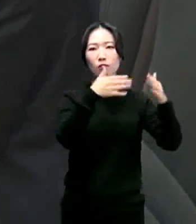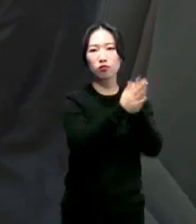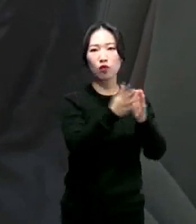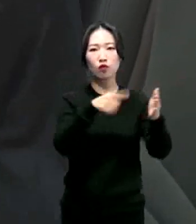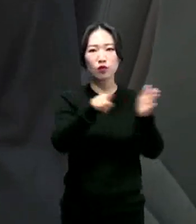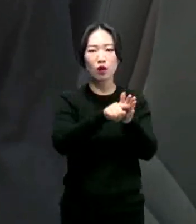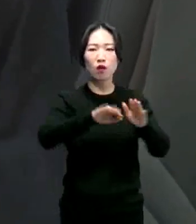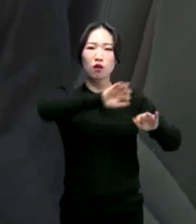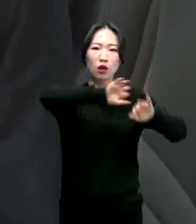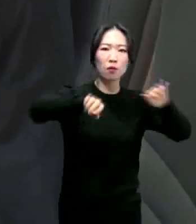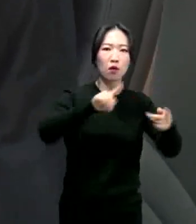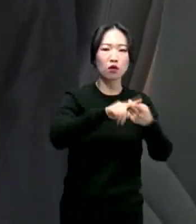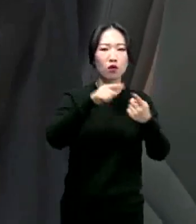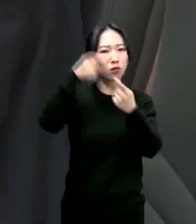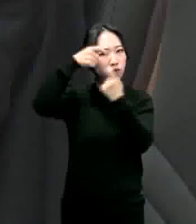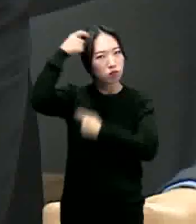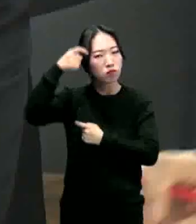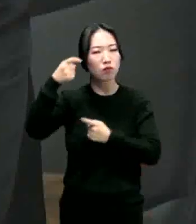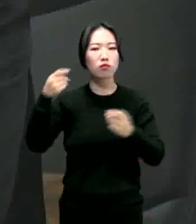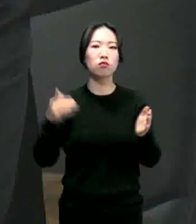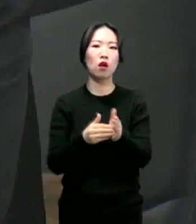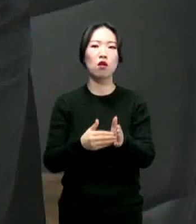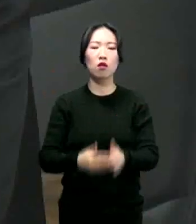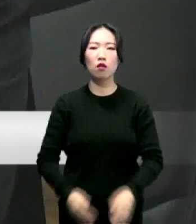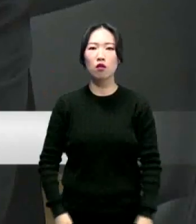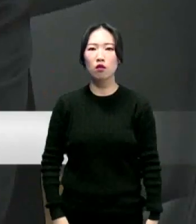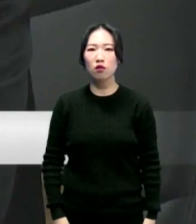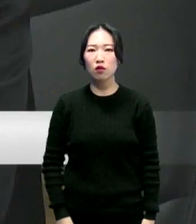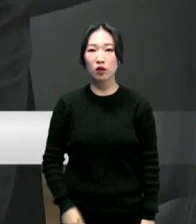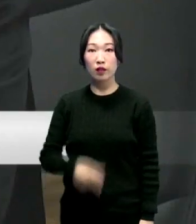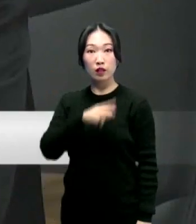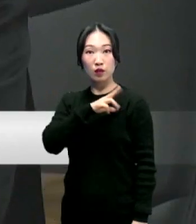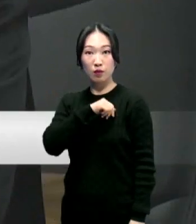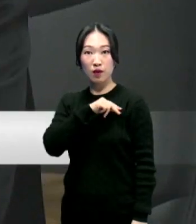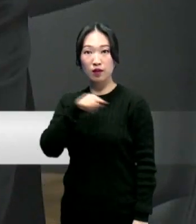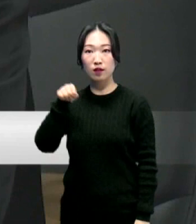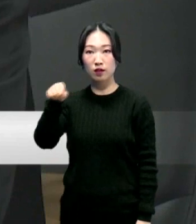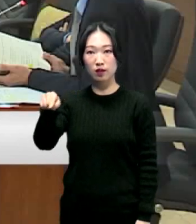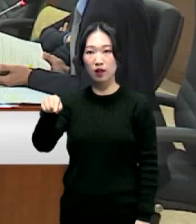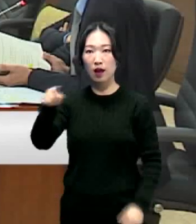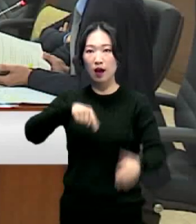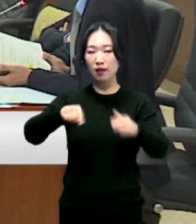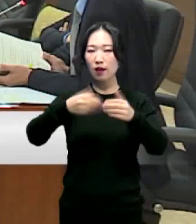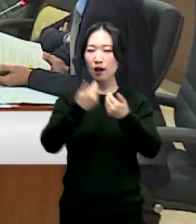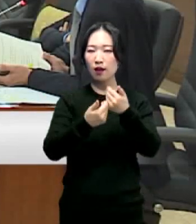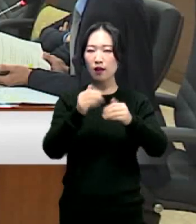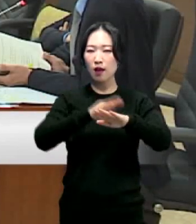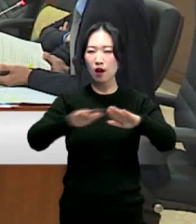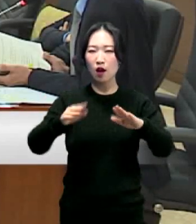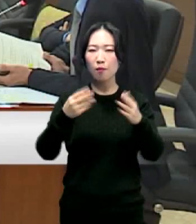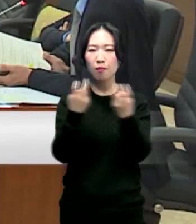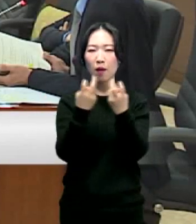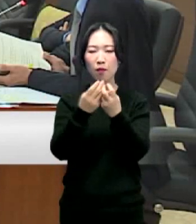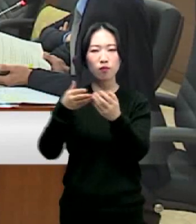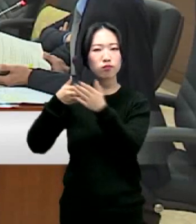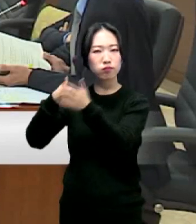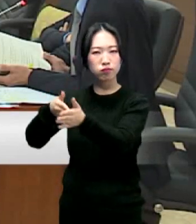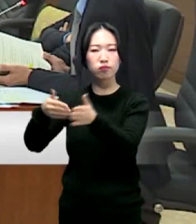일부 사실로 확인됐기 때문입니다. 시의회는 환경공단 내부 갈등을 해소할 방안을